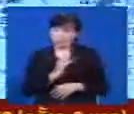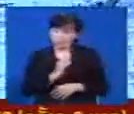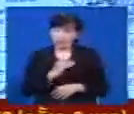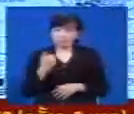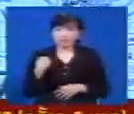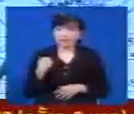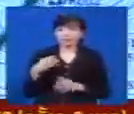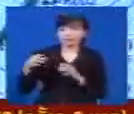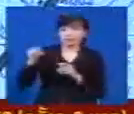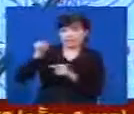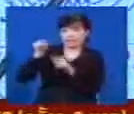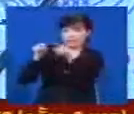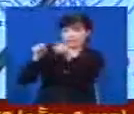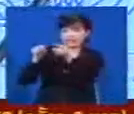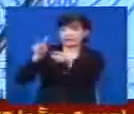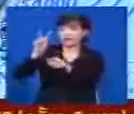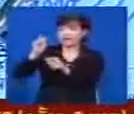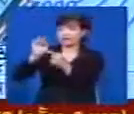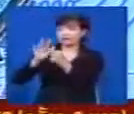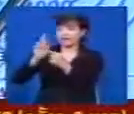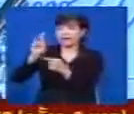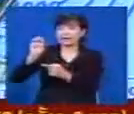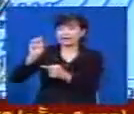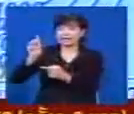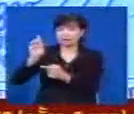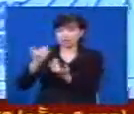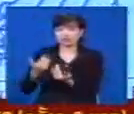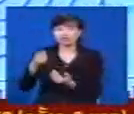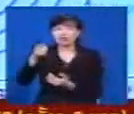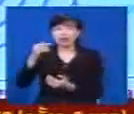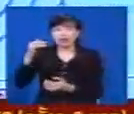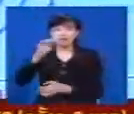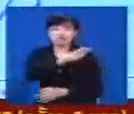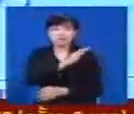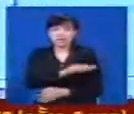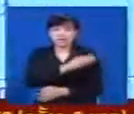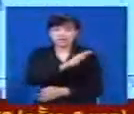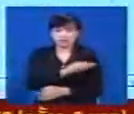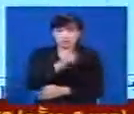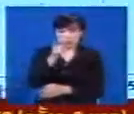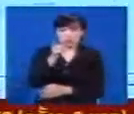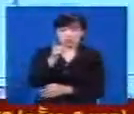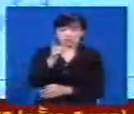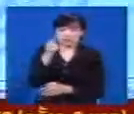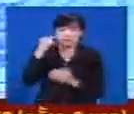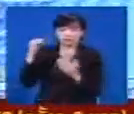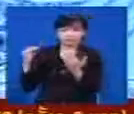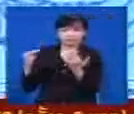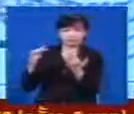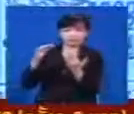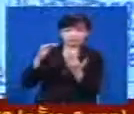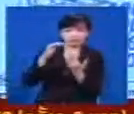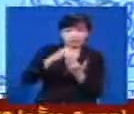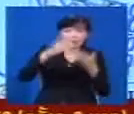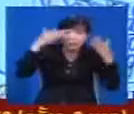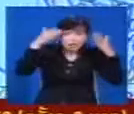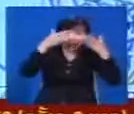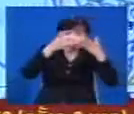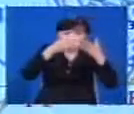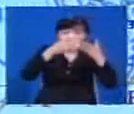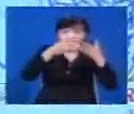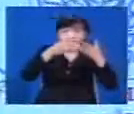ารีซึ่งตรงนี้เนี่ยยังอยู่ที่ฟิลิปปินส์อยู่ตามการพยากรณ์เนี่ยคาดว่าจะเข้าฝั่งเวียดนามเนี่ยประมาณวันที่16-17